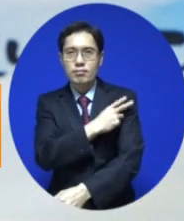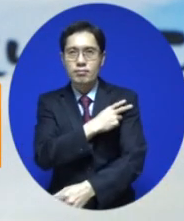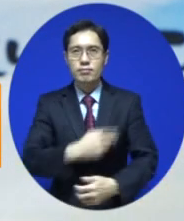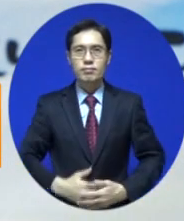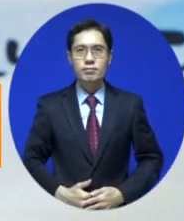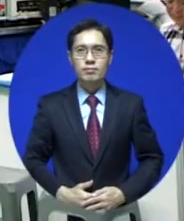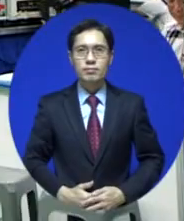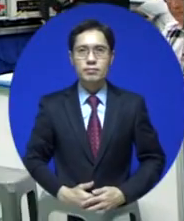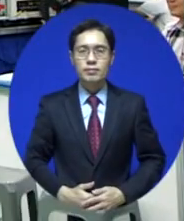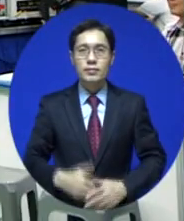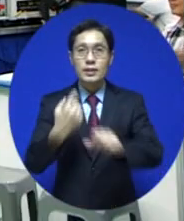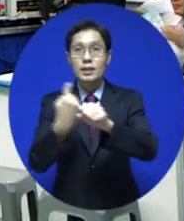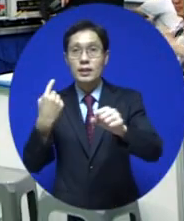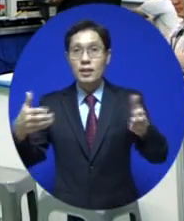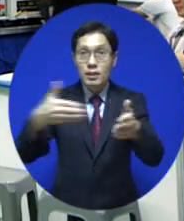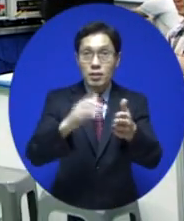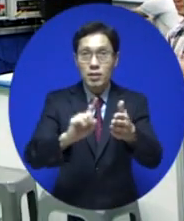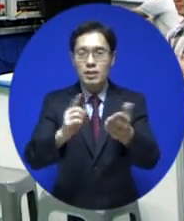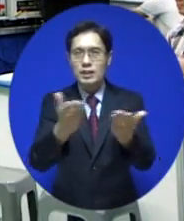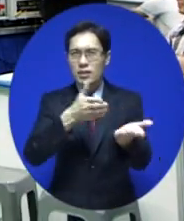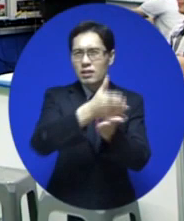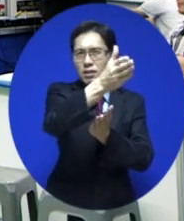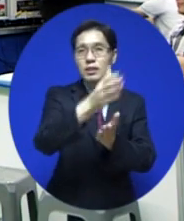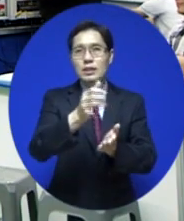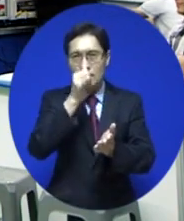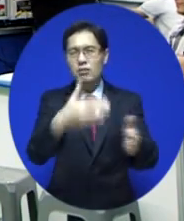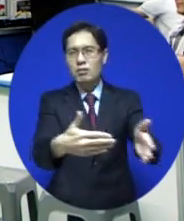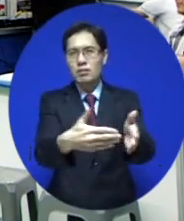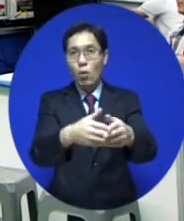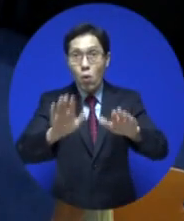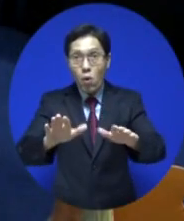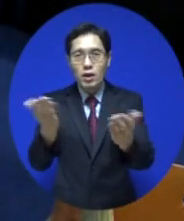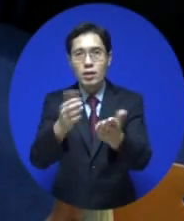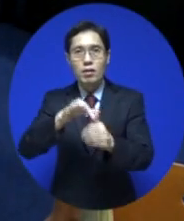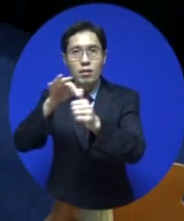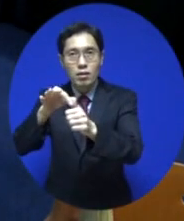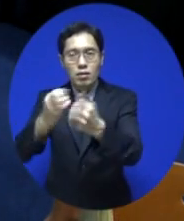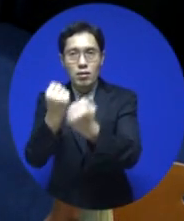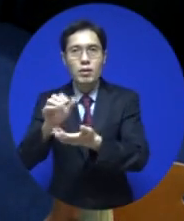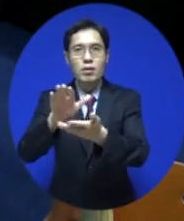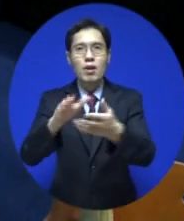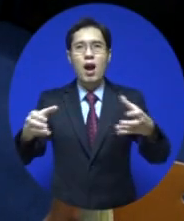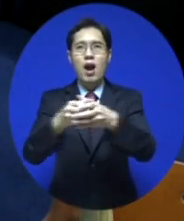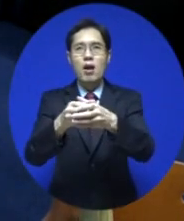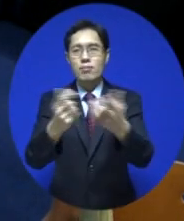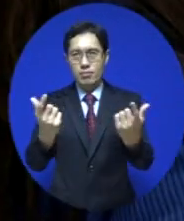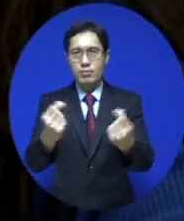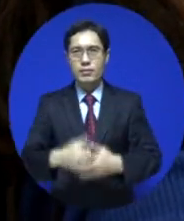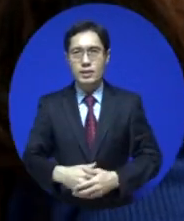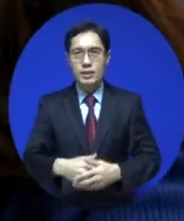박람회라고 보시면 됩니다. 작년까지는 진로 중심 박람회에 그쳤지만 올해는 채용 설명회까지 함께